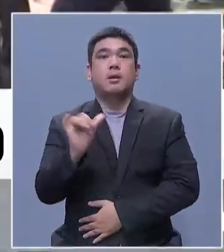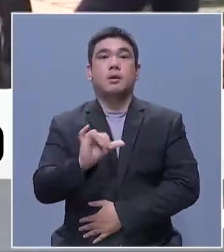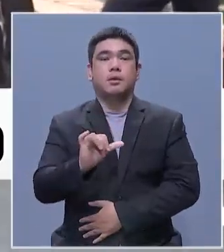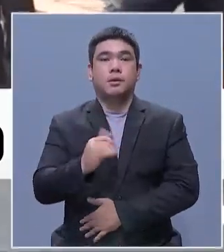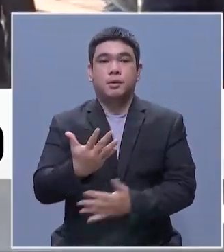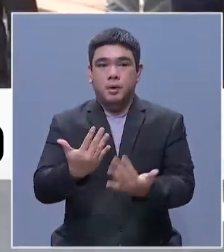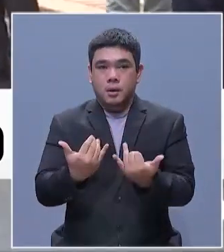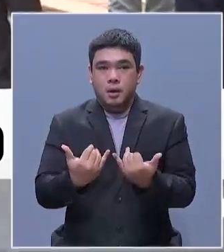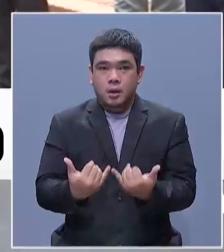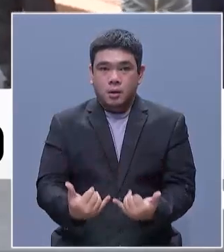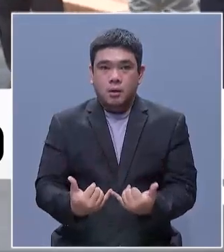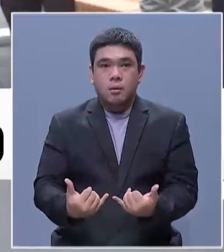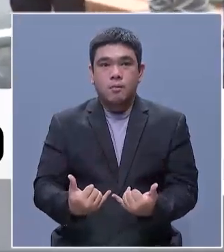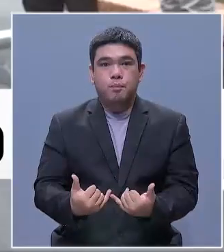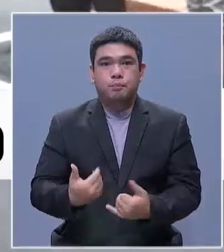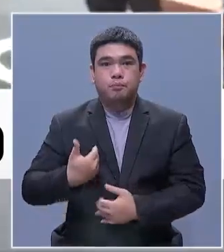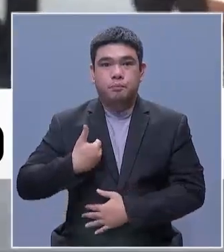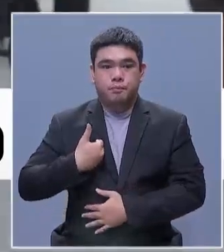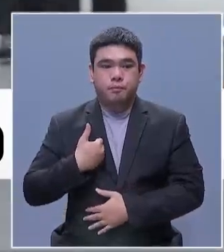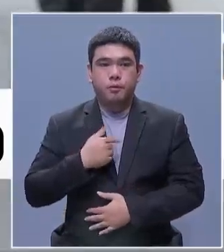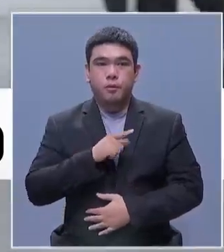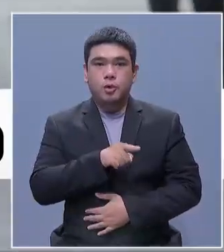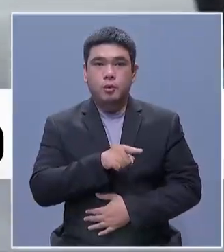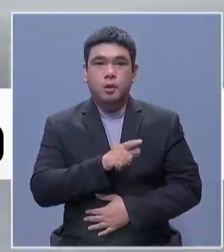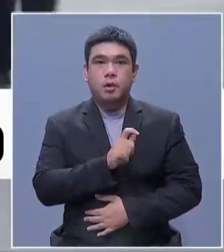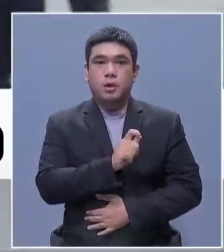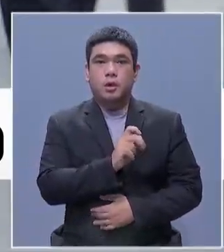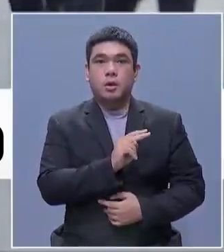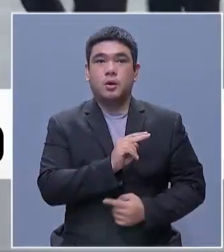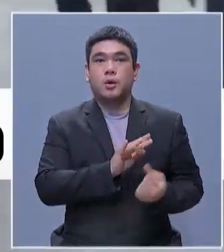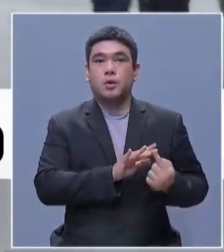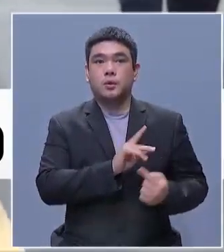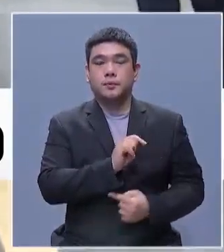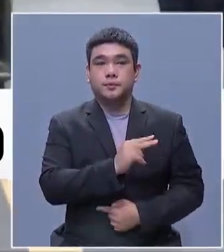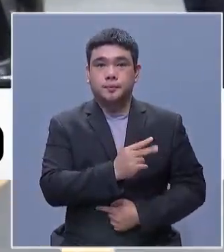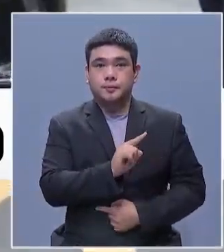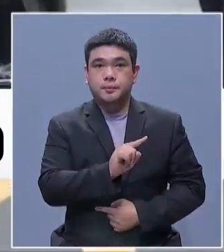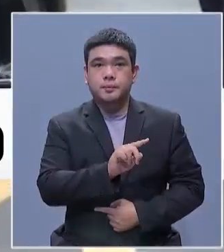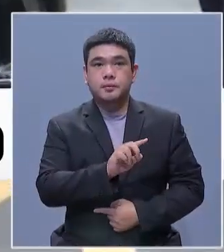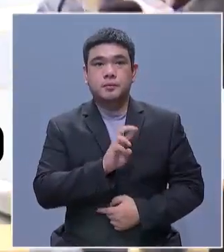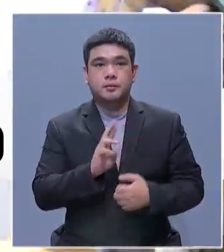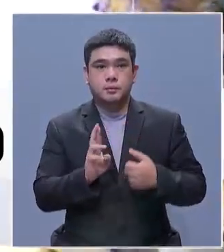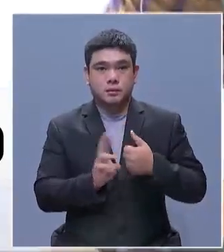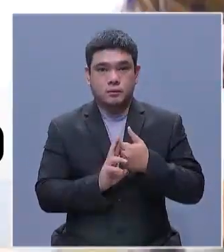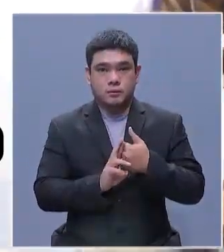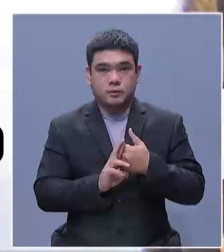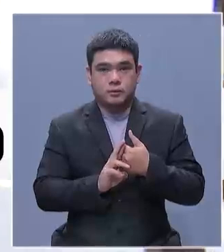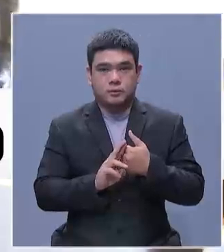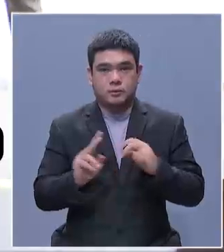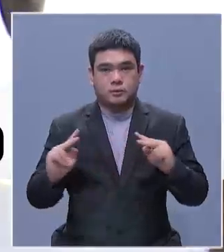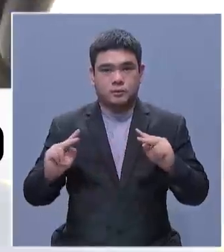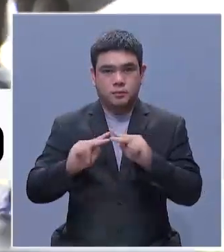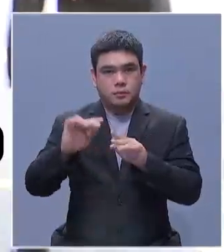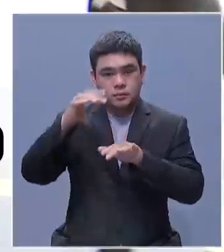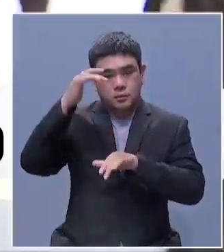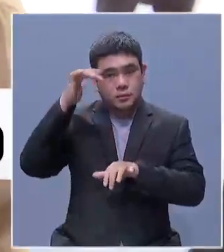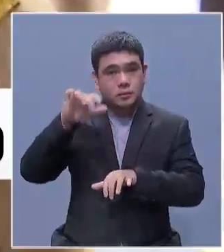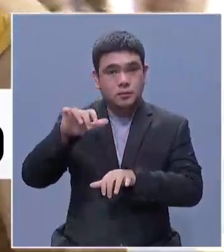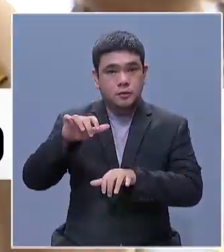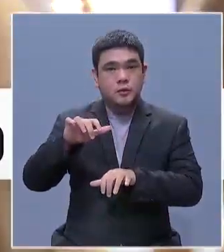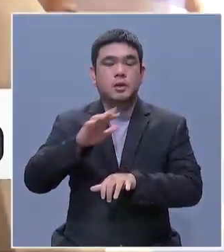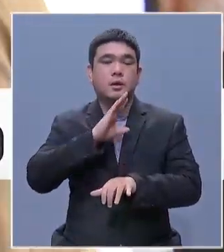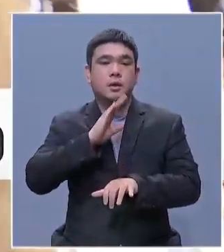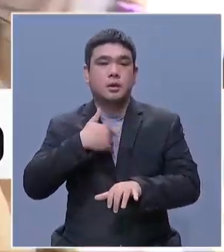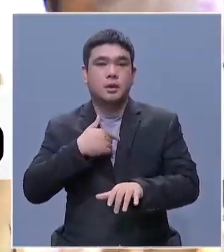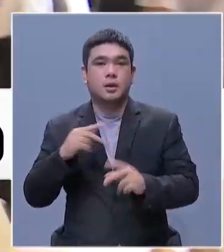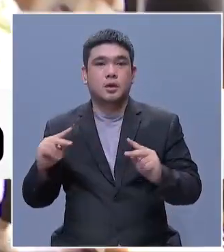โดยการประชุมวันนี้มีคุณอนุทินชาญวีรกูลรองนายกรัฐมนตรีและรัฐมนตรีกระทรวงมหาดไทยคุณสุทินคลังแส